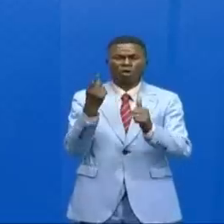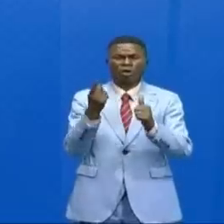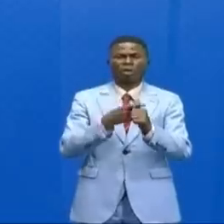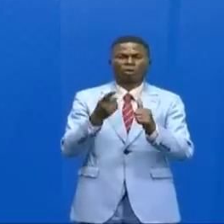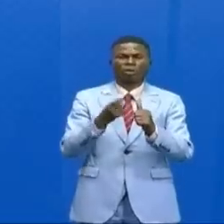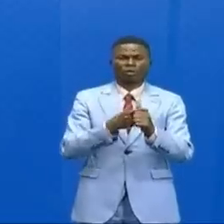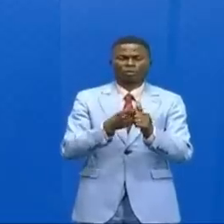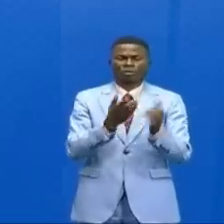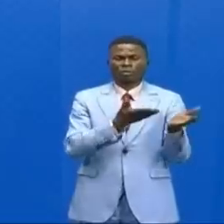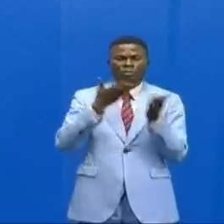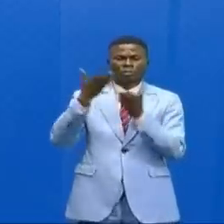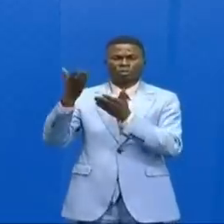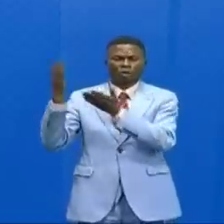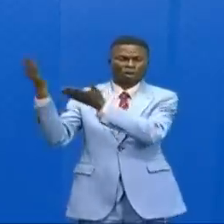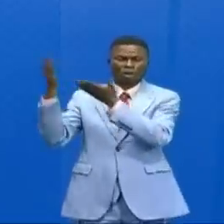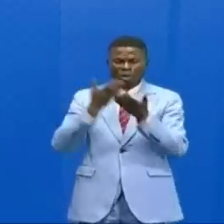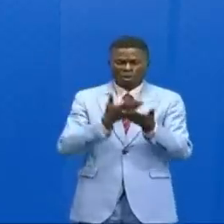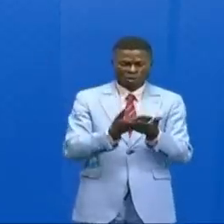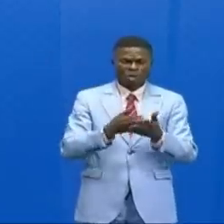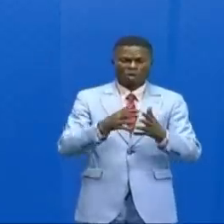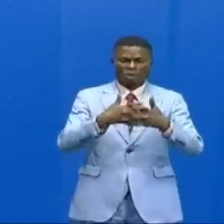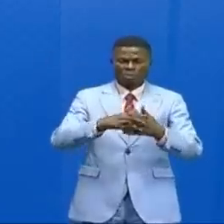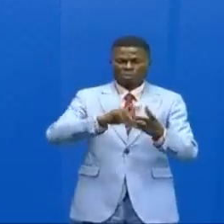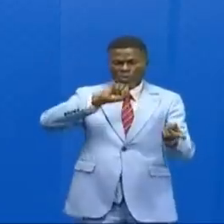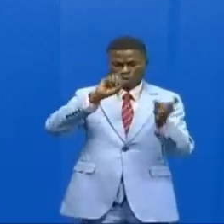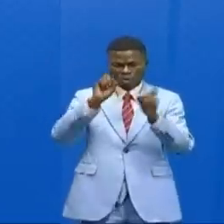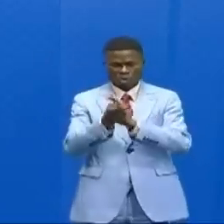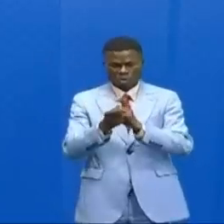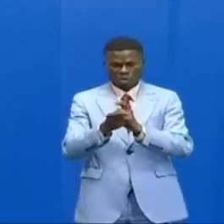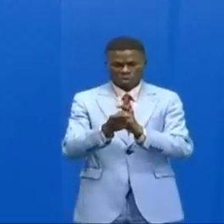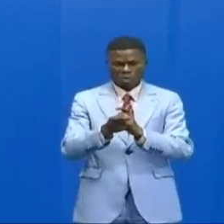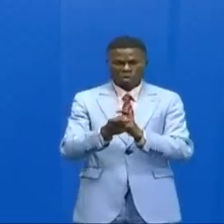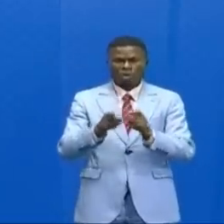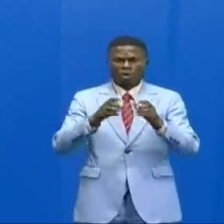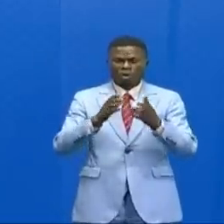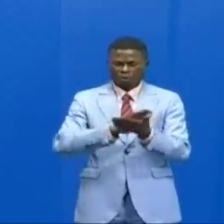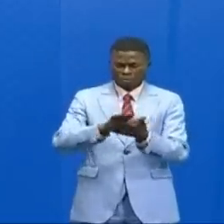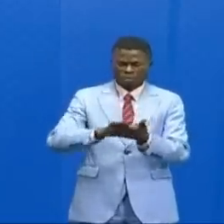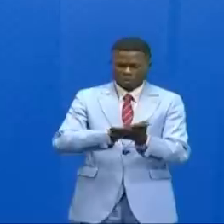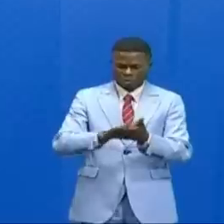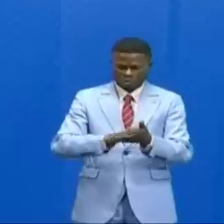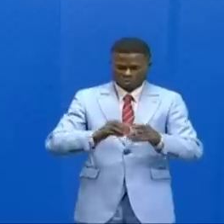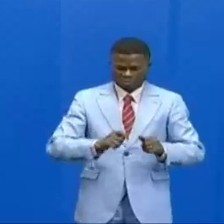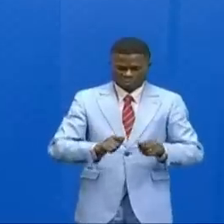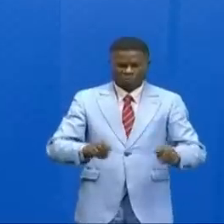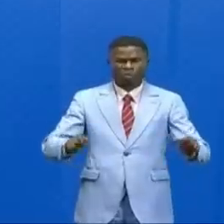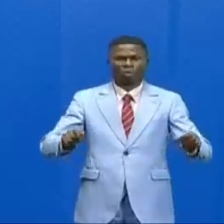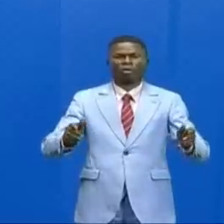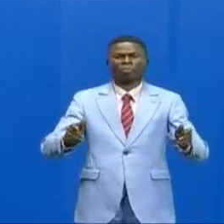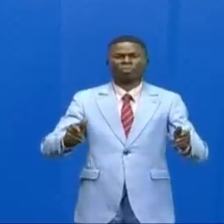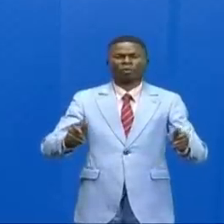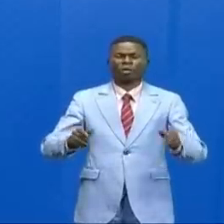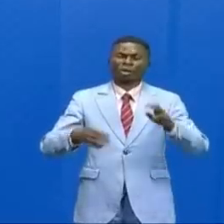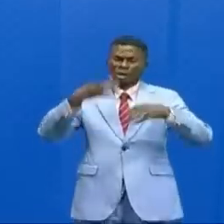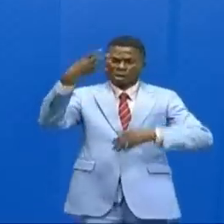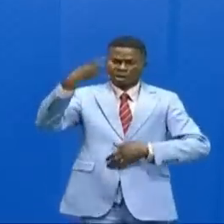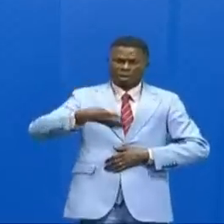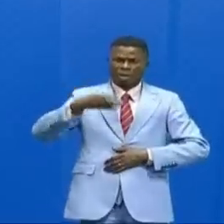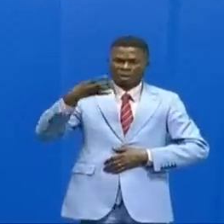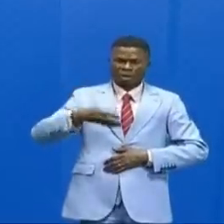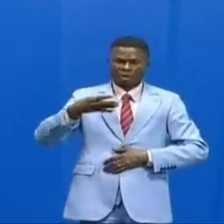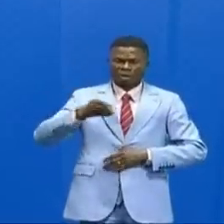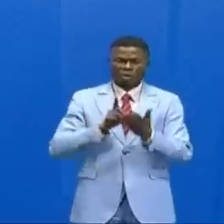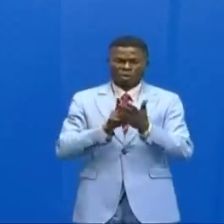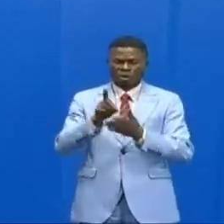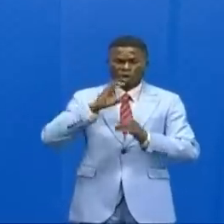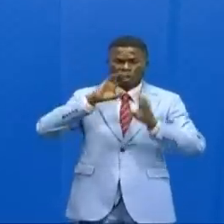par l'implantation des usines de transformation, en particulier de raffinerie d'or. 4. Des droits